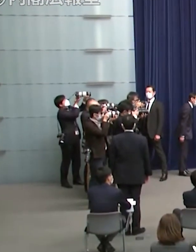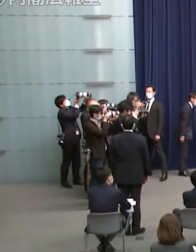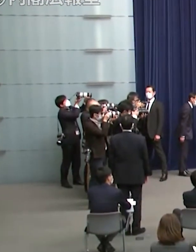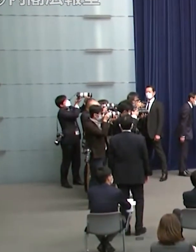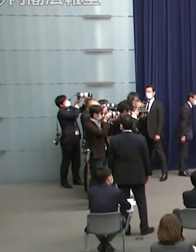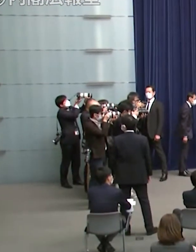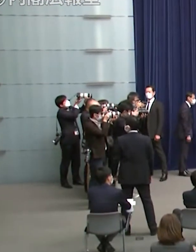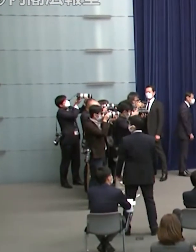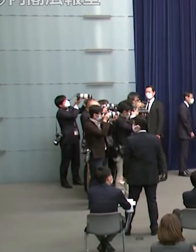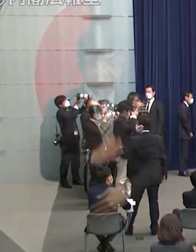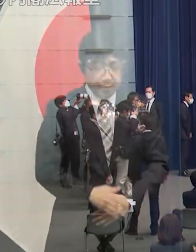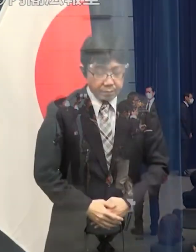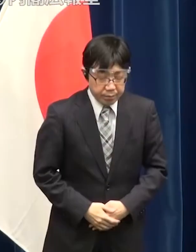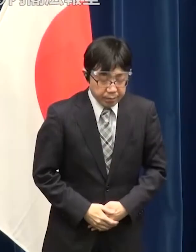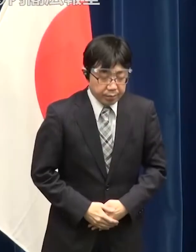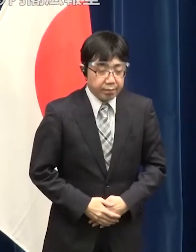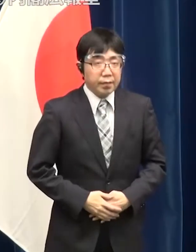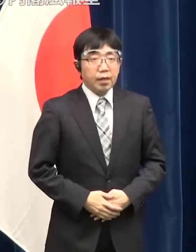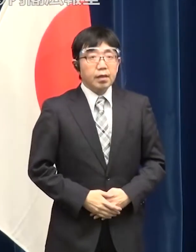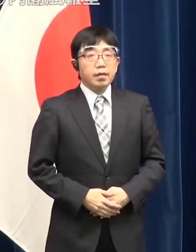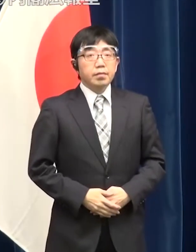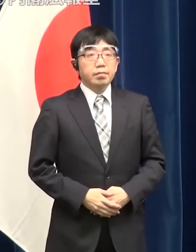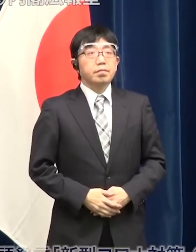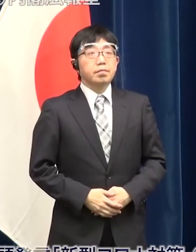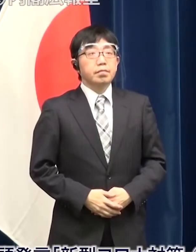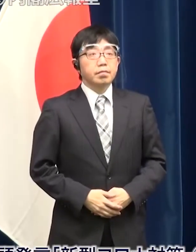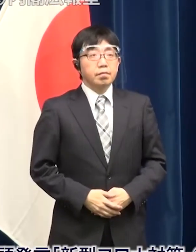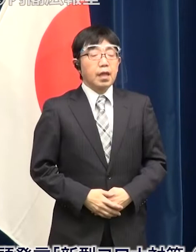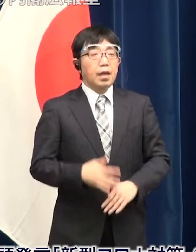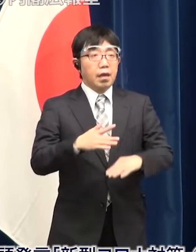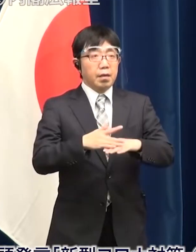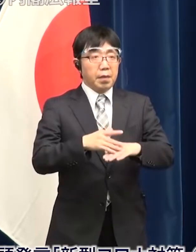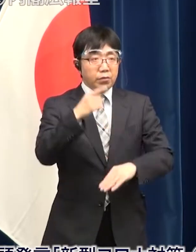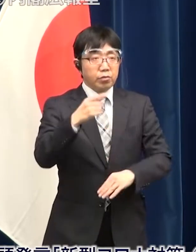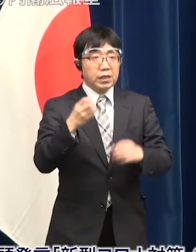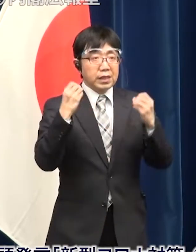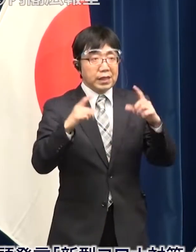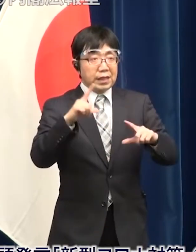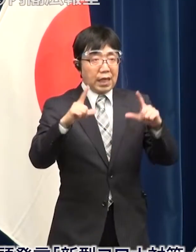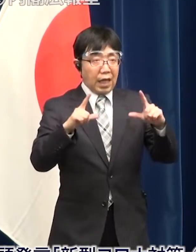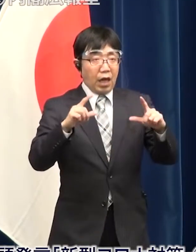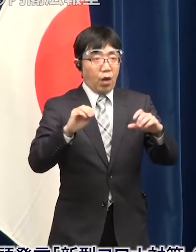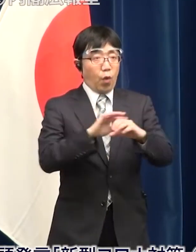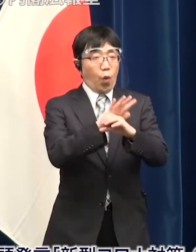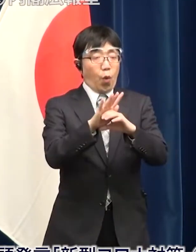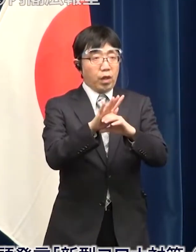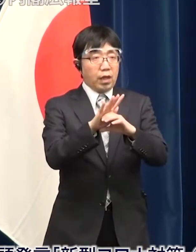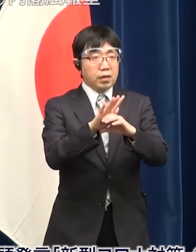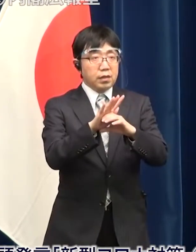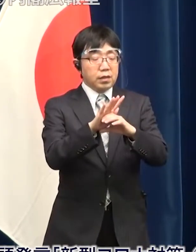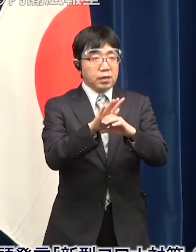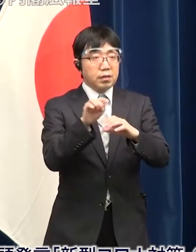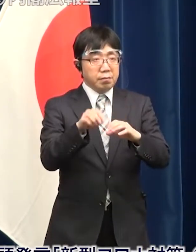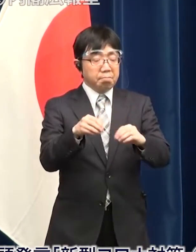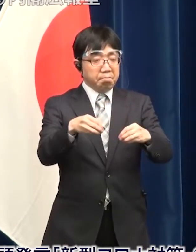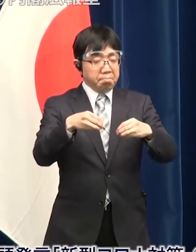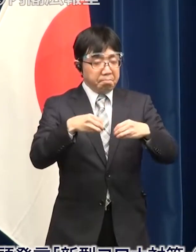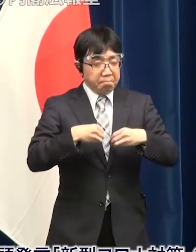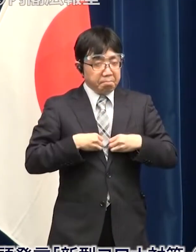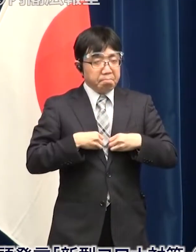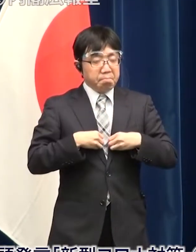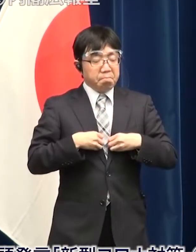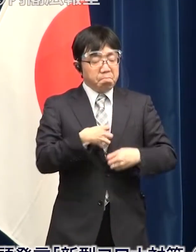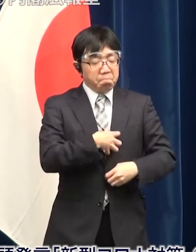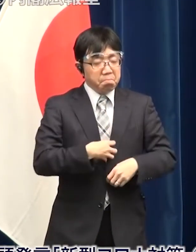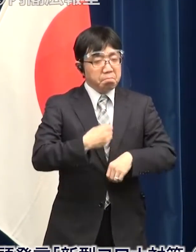はいお願いしますはいえーまず新型コロナに感染し苦しんでおら